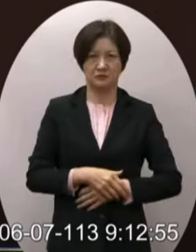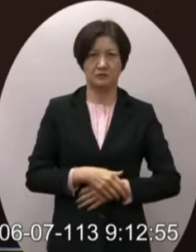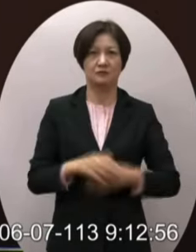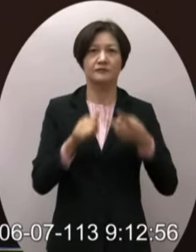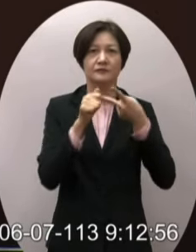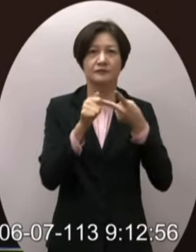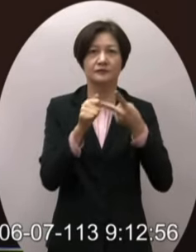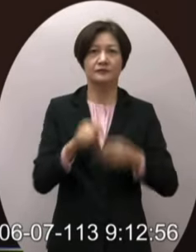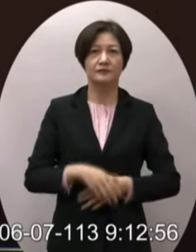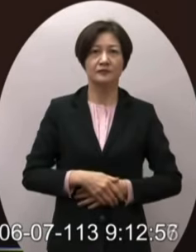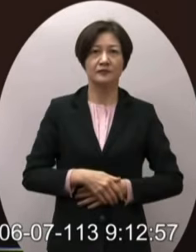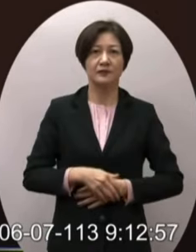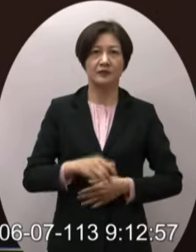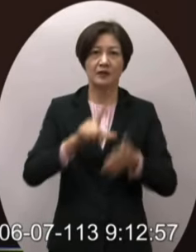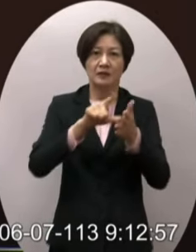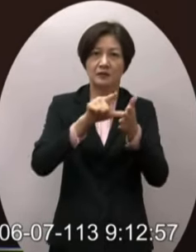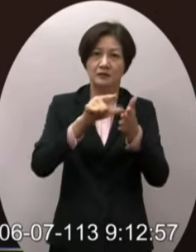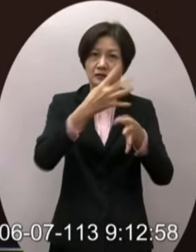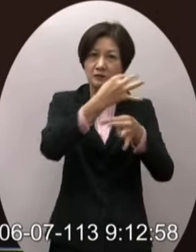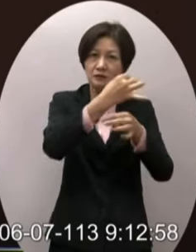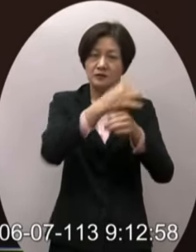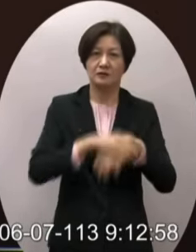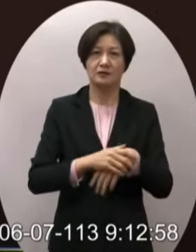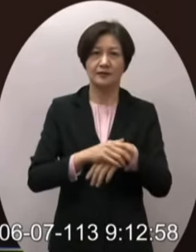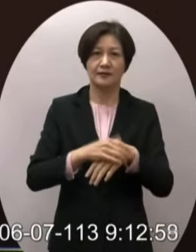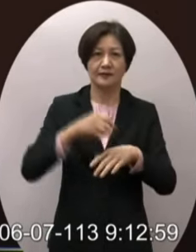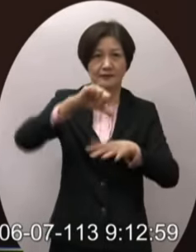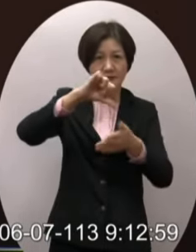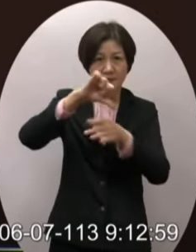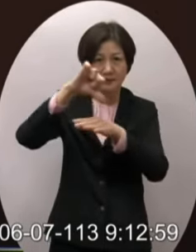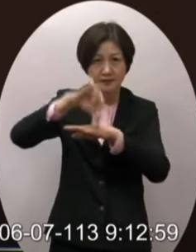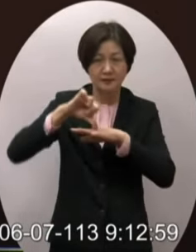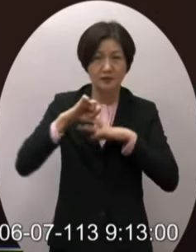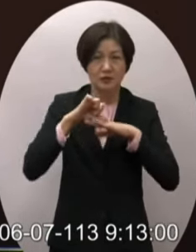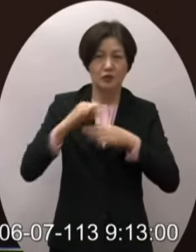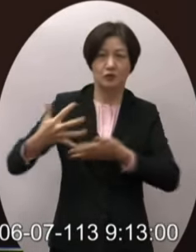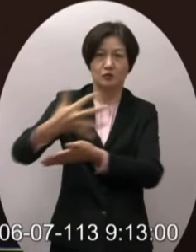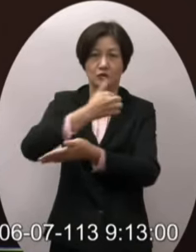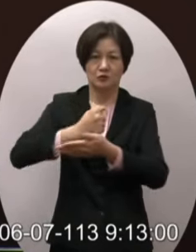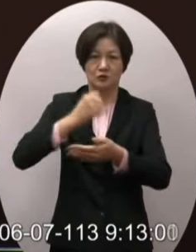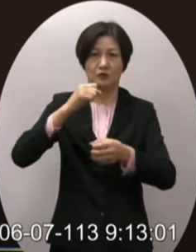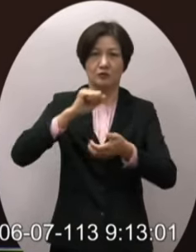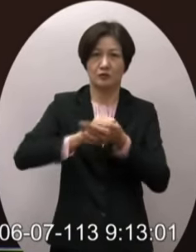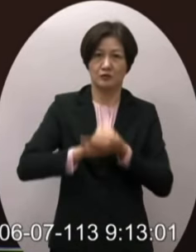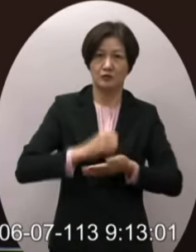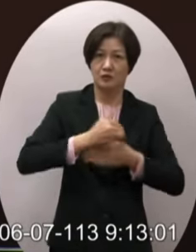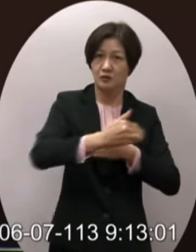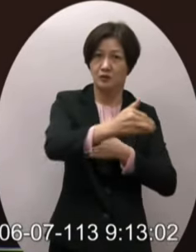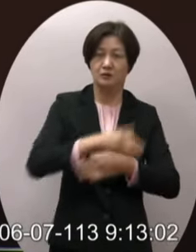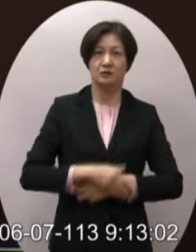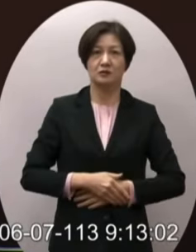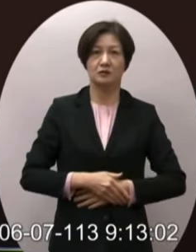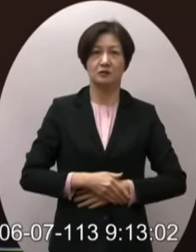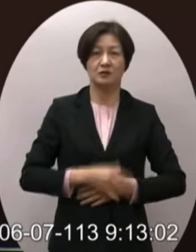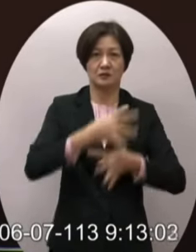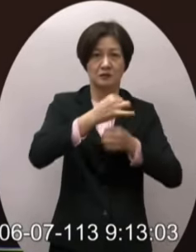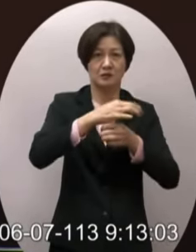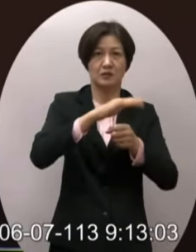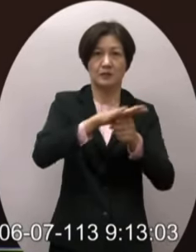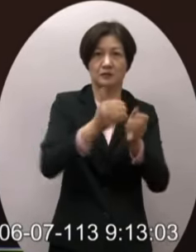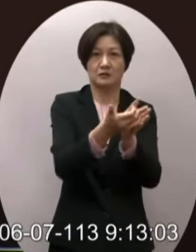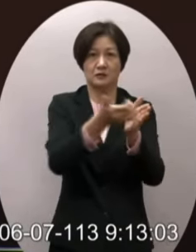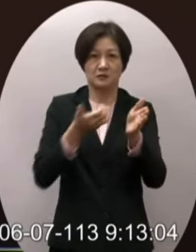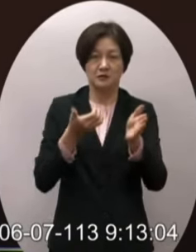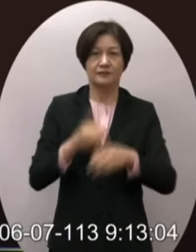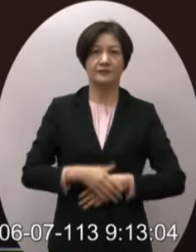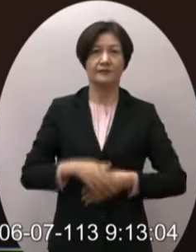个部分就是时效到期的问题，产销履历时效到期的问题。那我还是要强调，有些是在时效前把这个